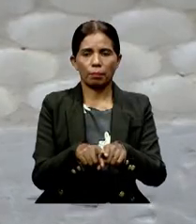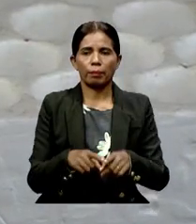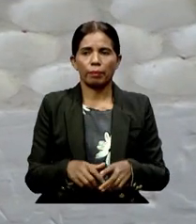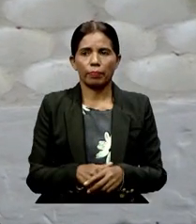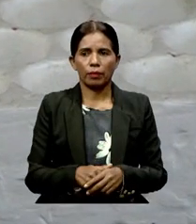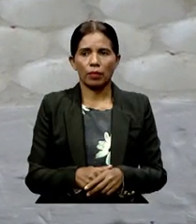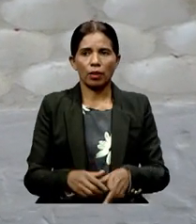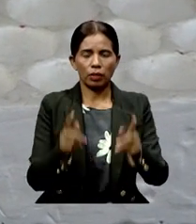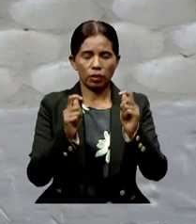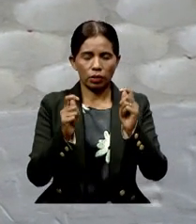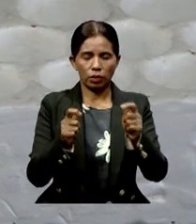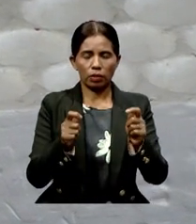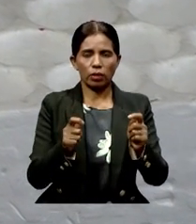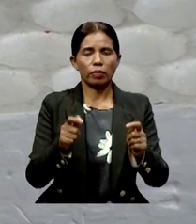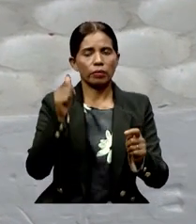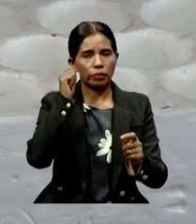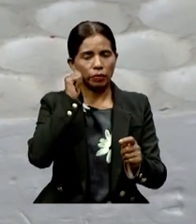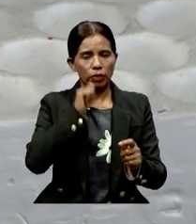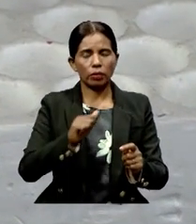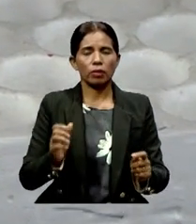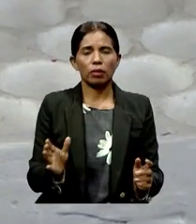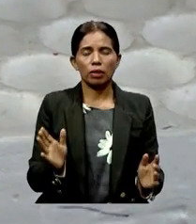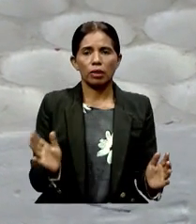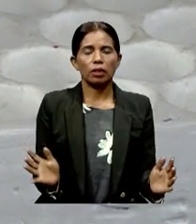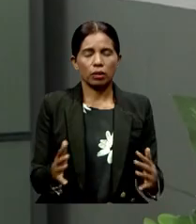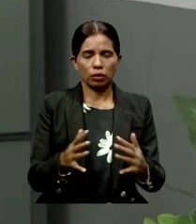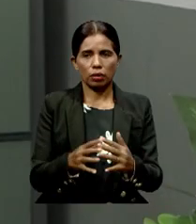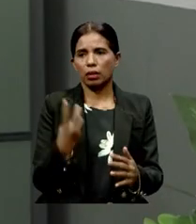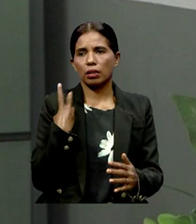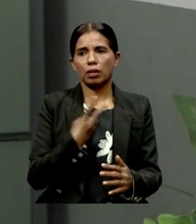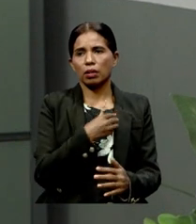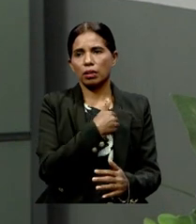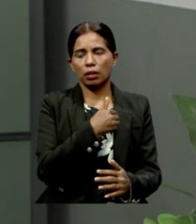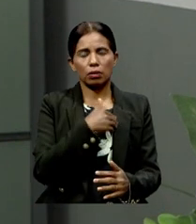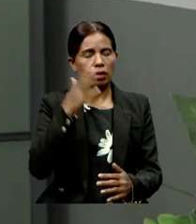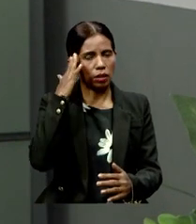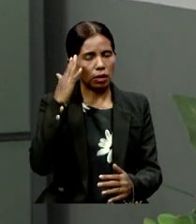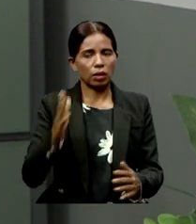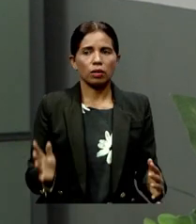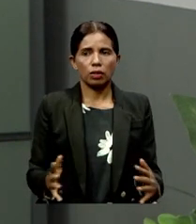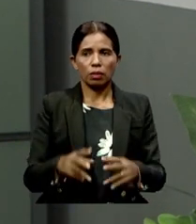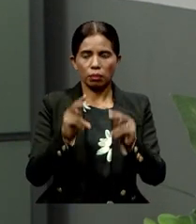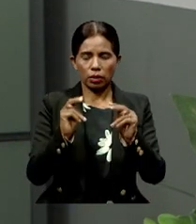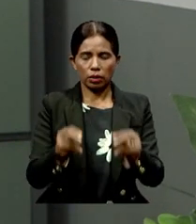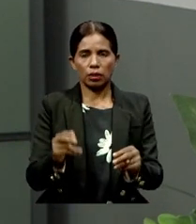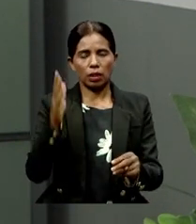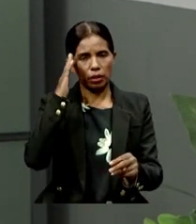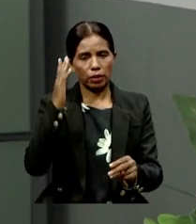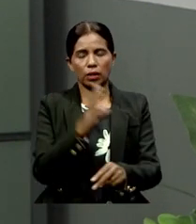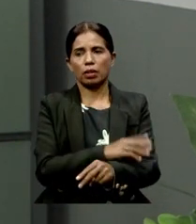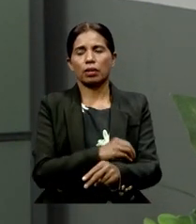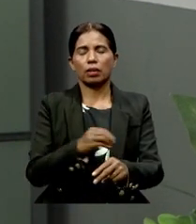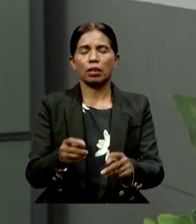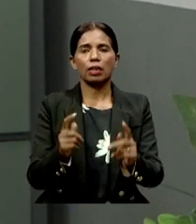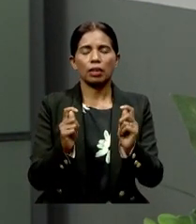atu koko ba inang sih ngeruasira. Penghira itu sih, nah itu sudah katen ini ya isi ngeruak kalah ini yang tinggi persija tes so dan bulu HCG